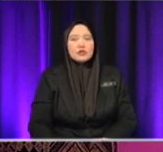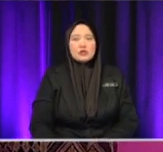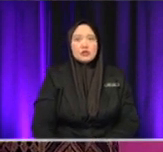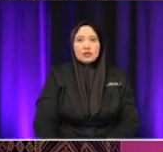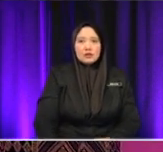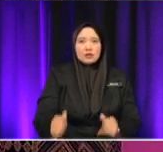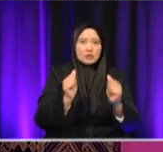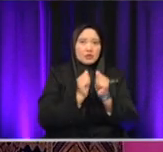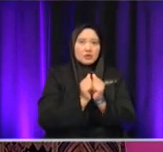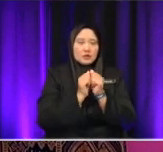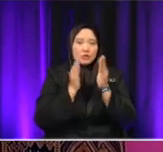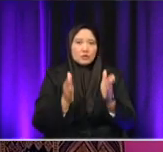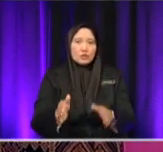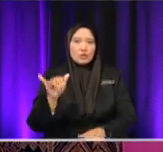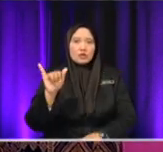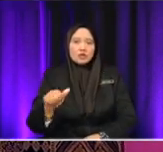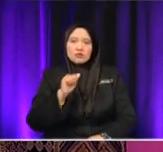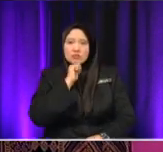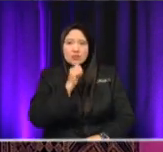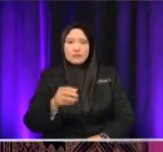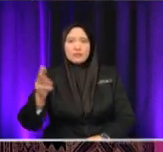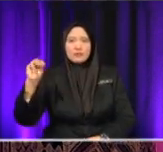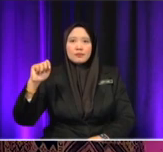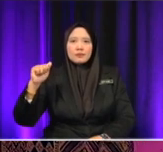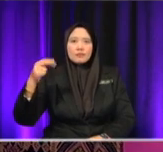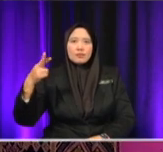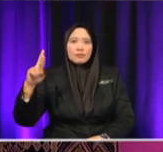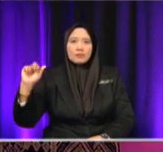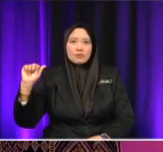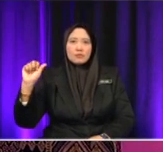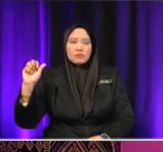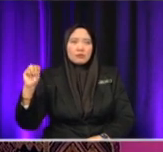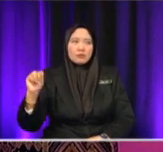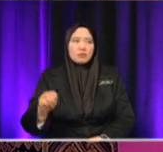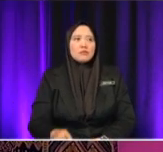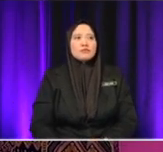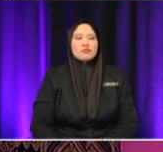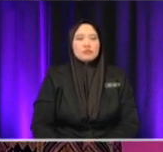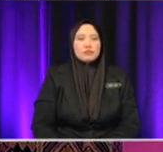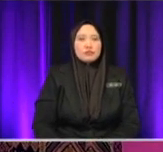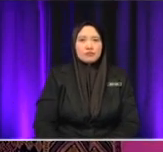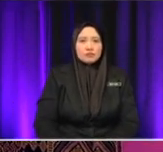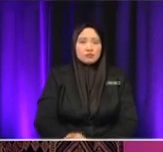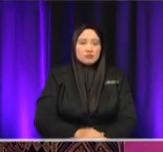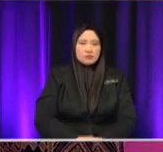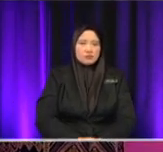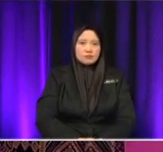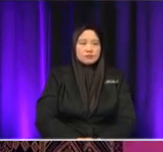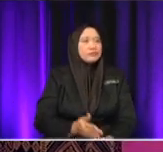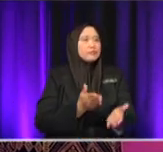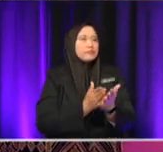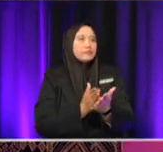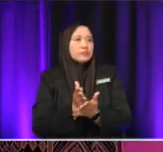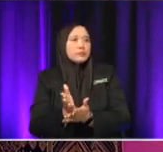Adlina kita perlu menjaga lah abatasan ataupun lelaki yang buka marah di tempat kerja seterusnya